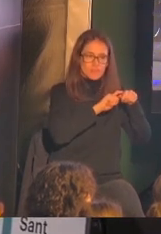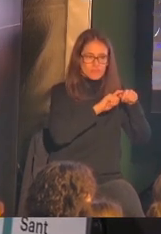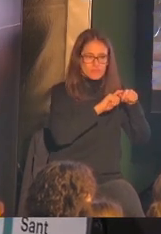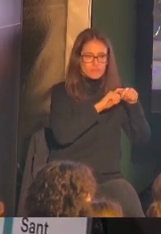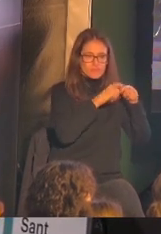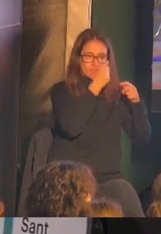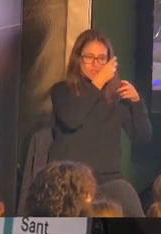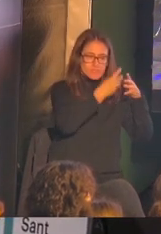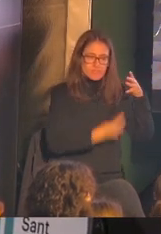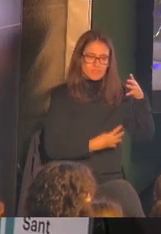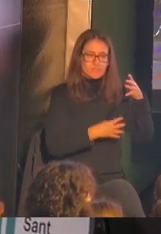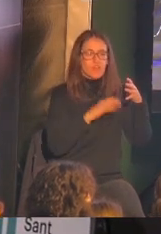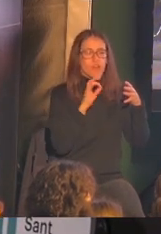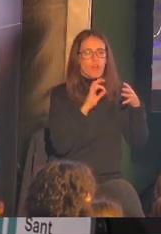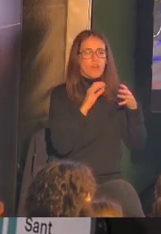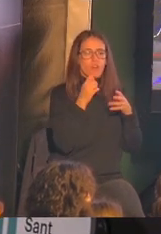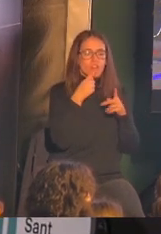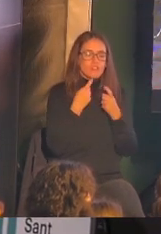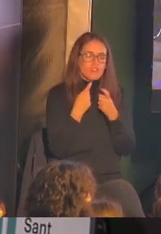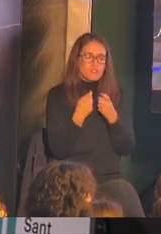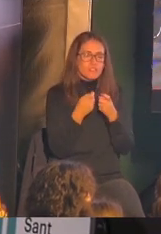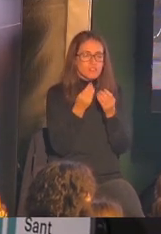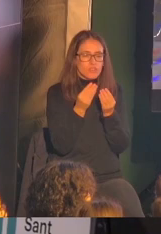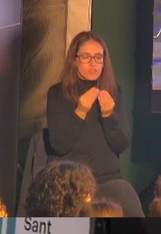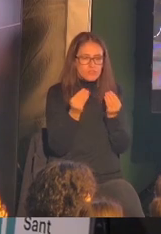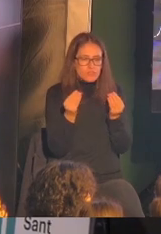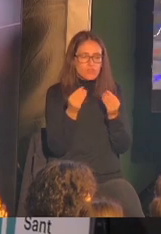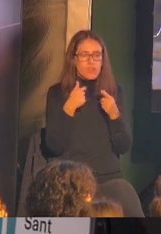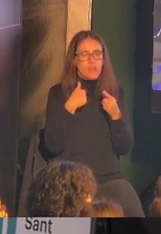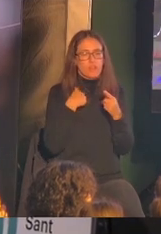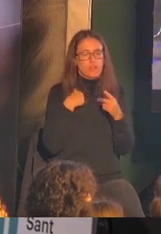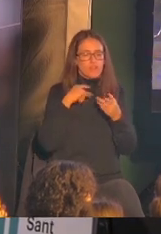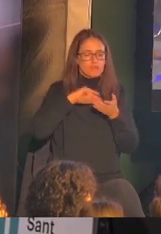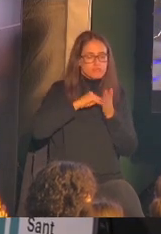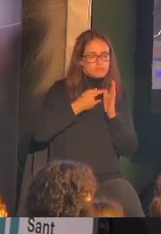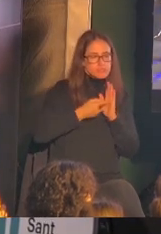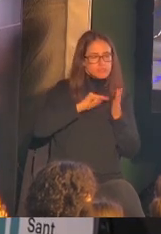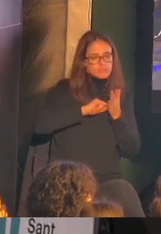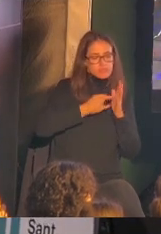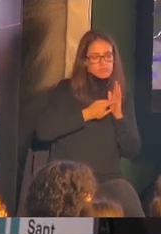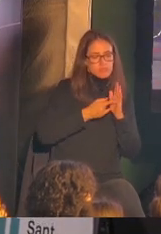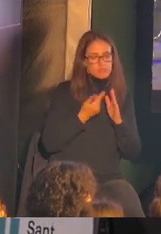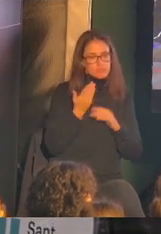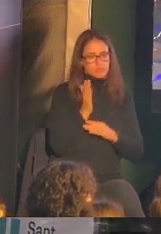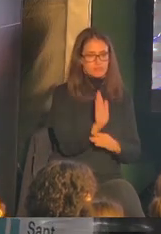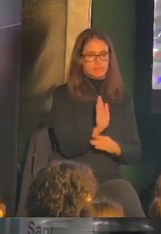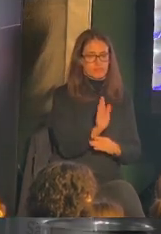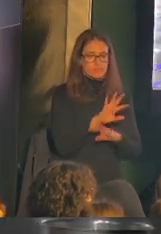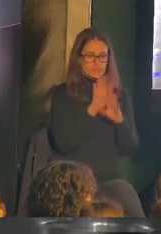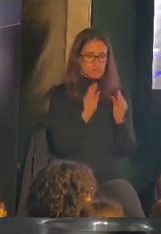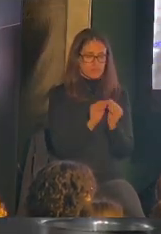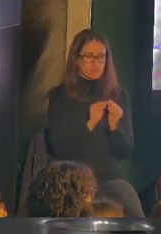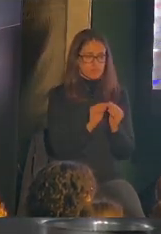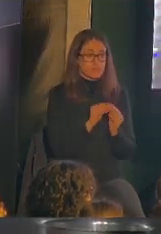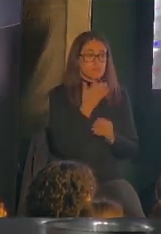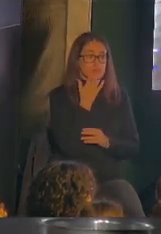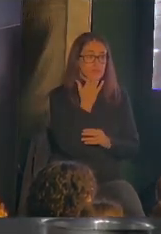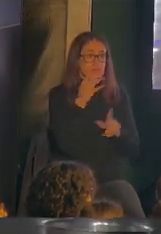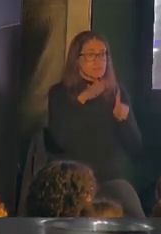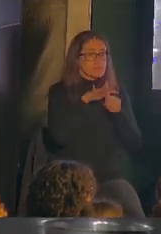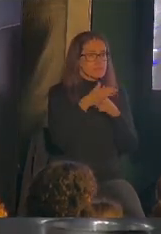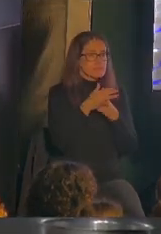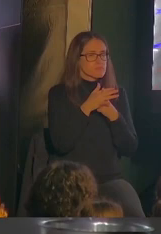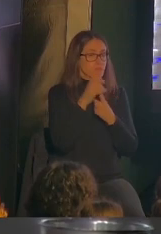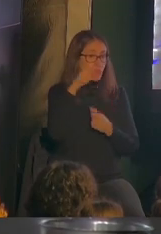nutricionals, o necessito que tingui aquesta textura, i jo doncs els ofereixo les solucions. En aquest cas,